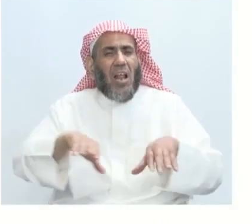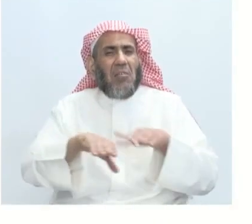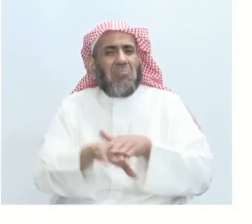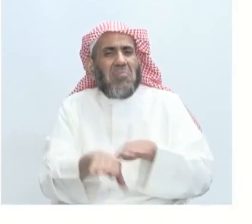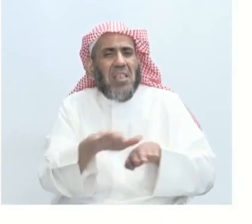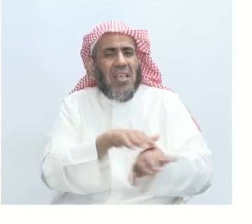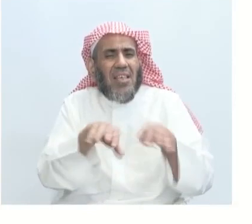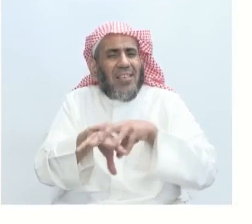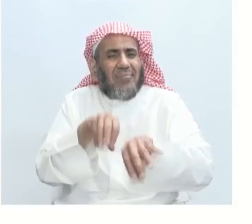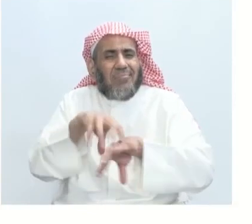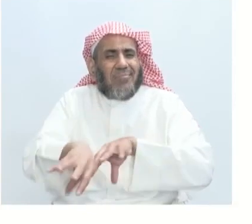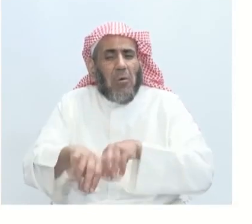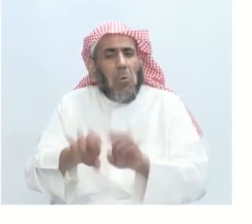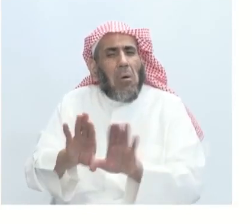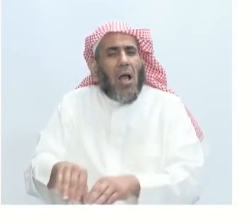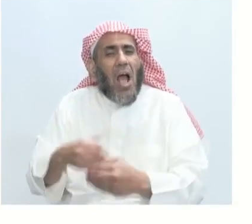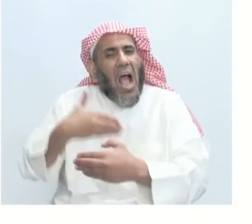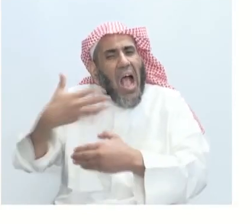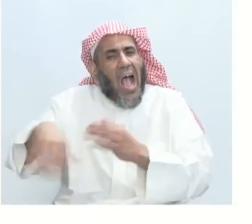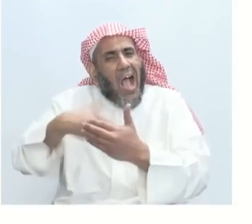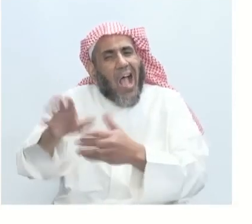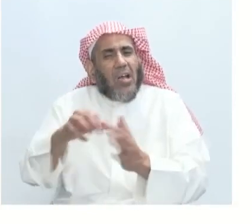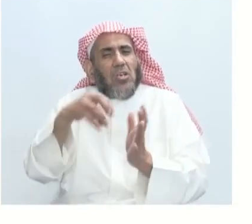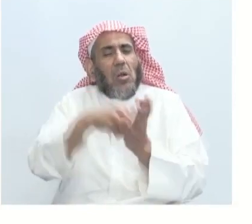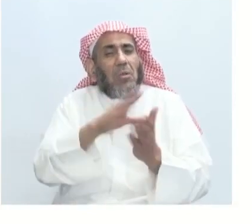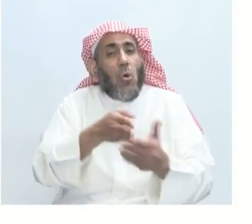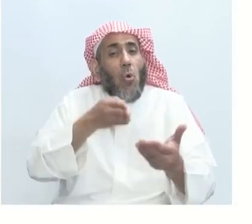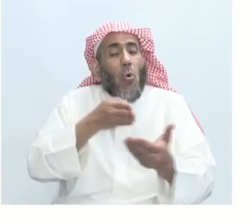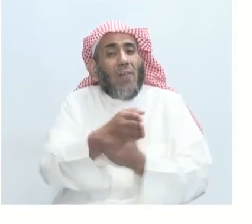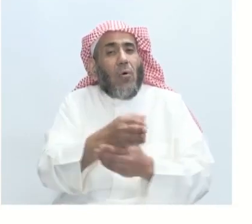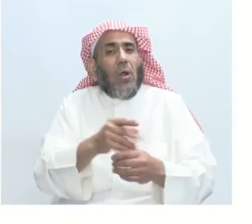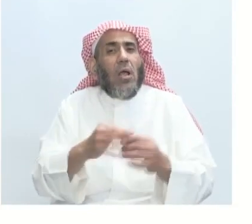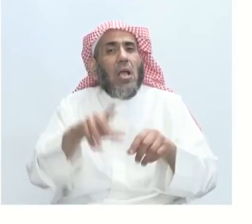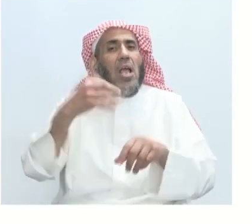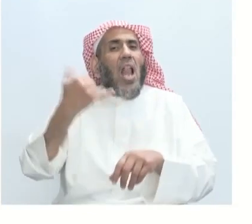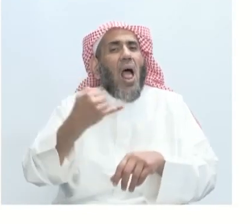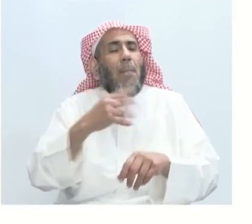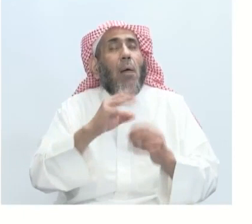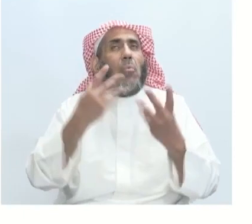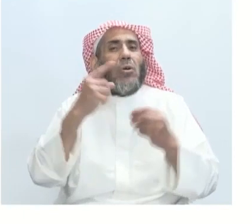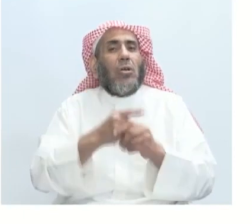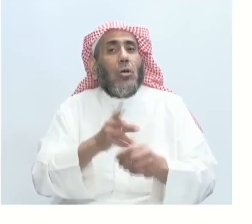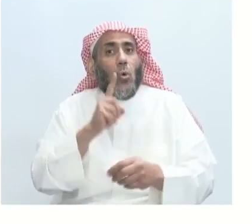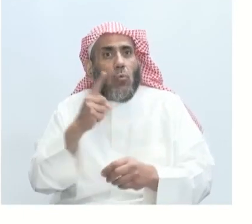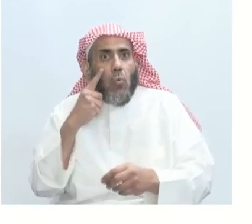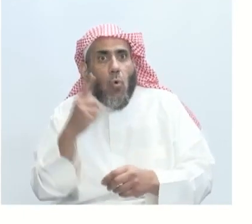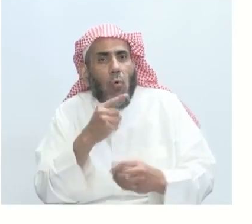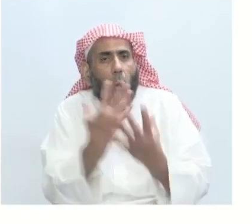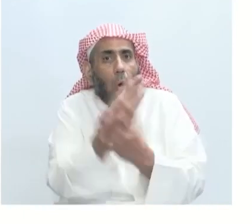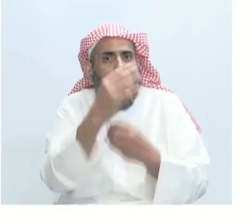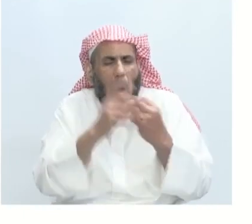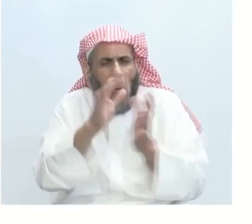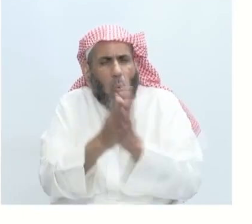الله احذيتها و تتركها خارج الشقه ونتوجه فورا الى الحمام اعزكم الله تشرف على